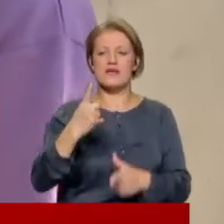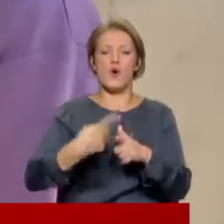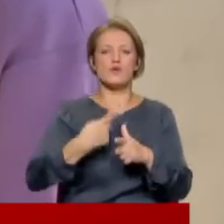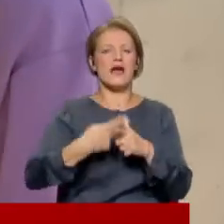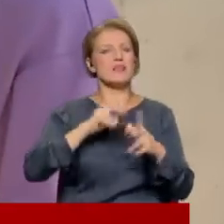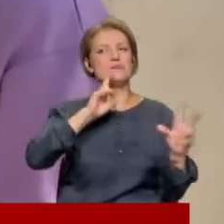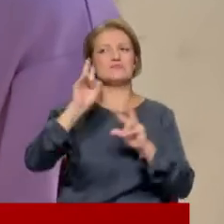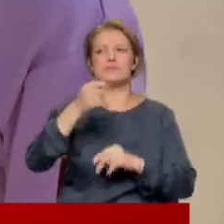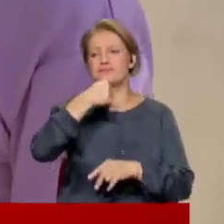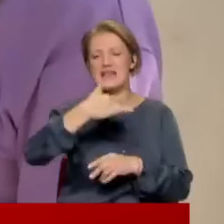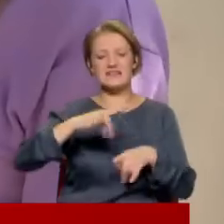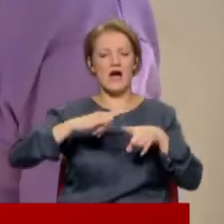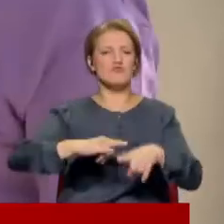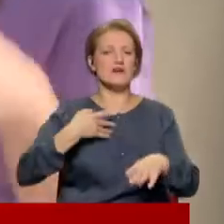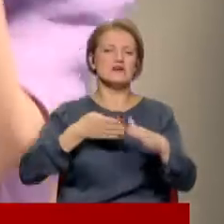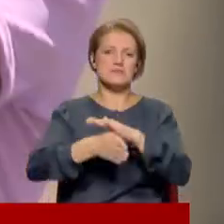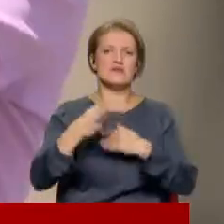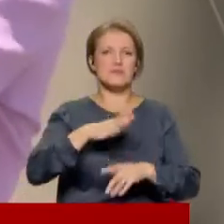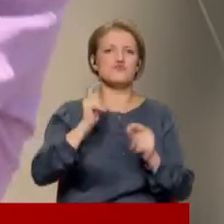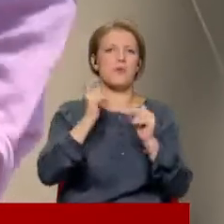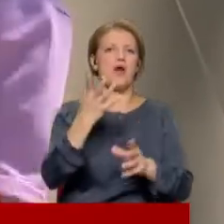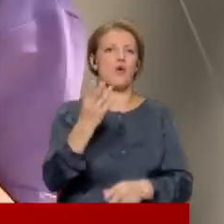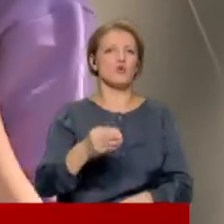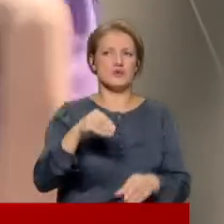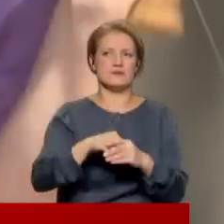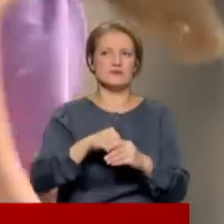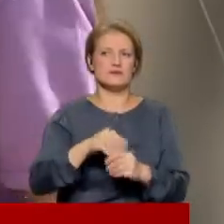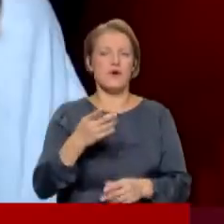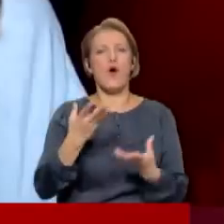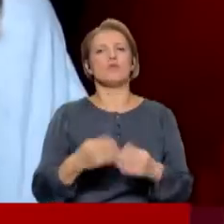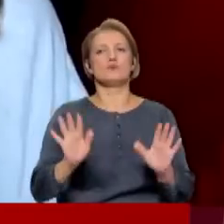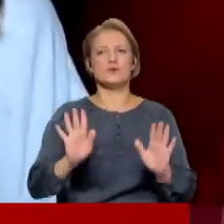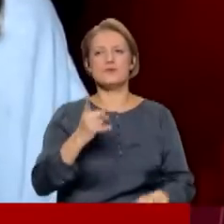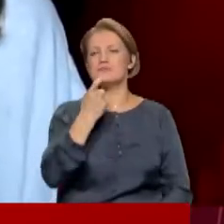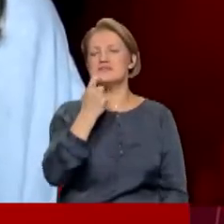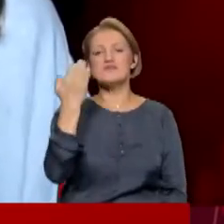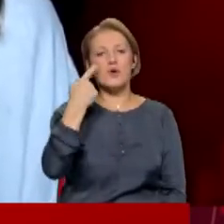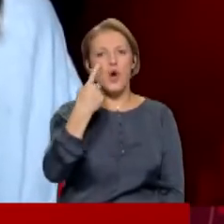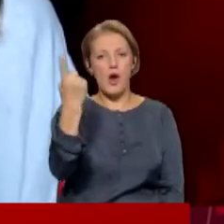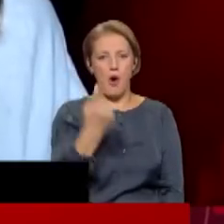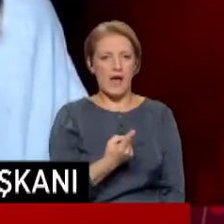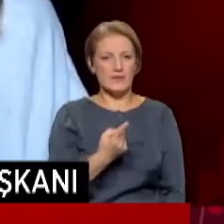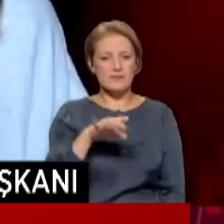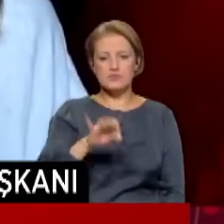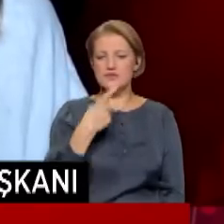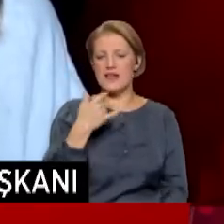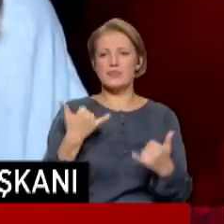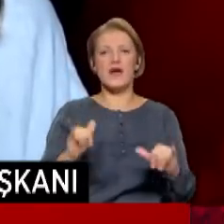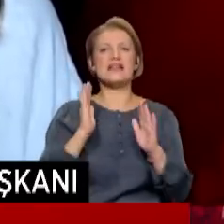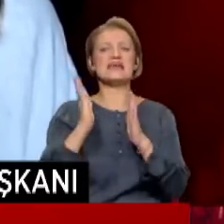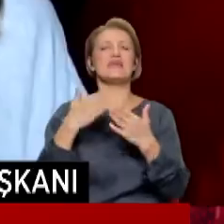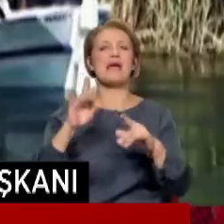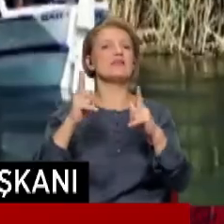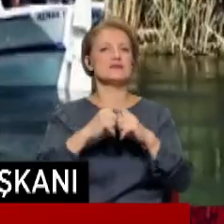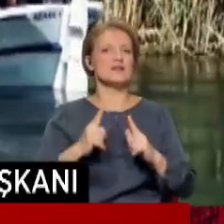otelde kalıp deniz havuza girmek ama işte çok pahalı olduğu için olmuyor. Geçen yıla oranla bu sene tatile